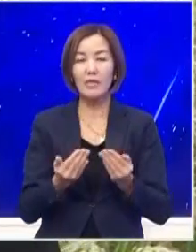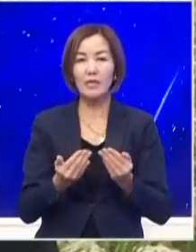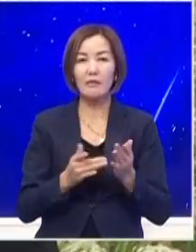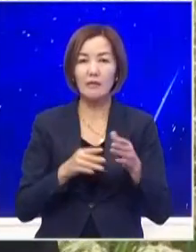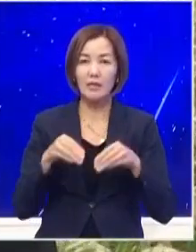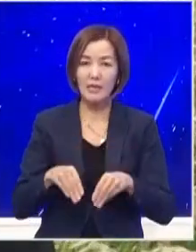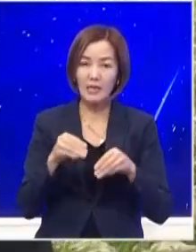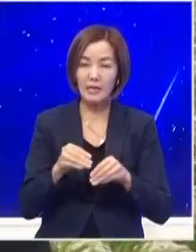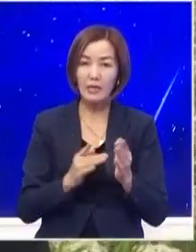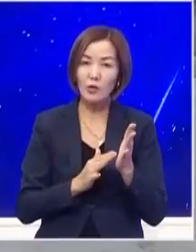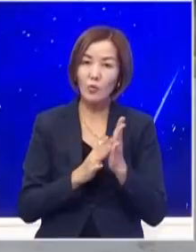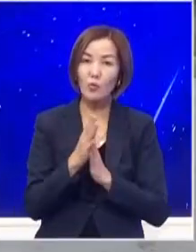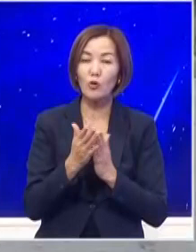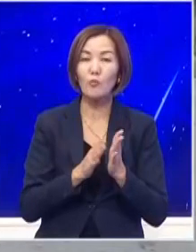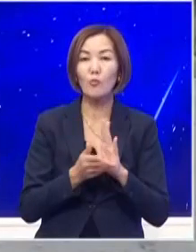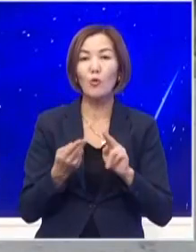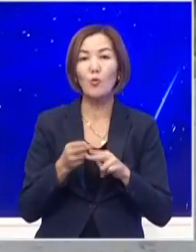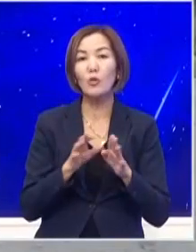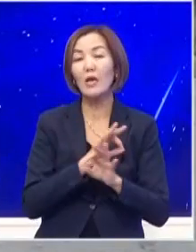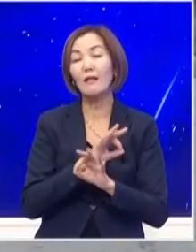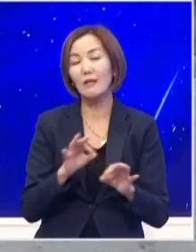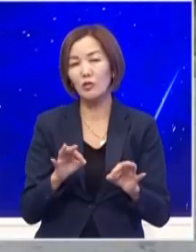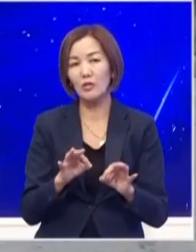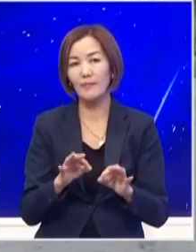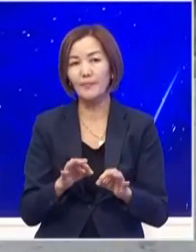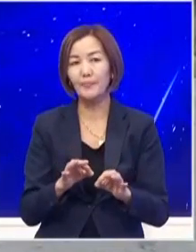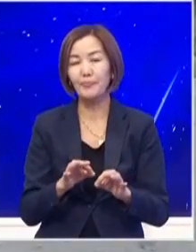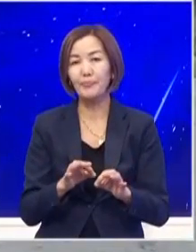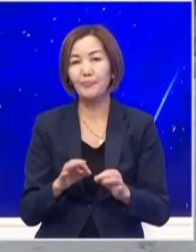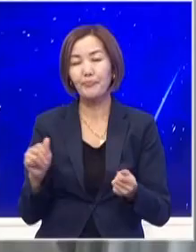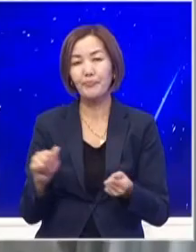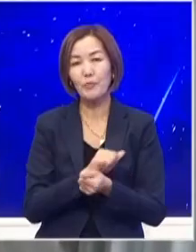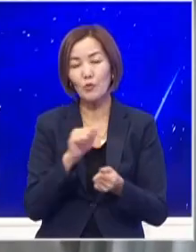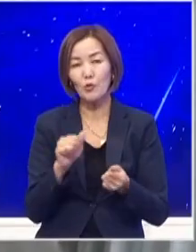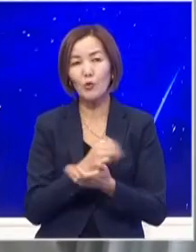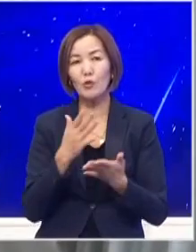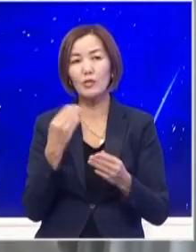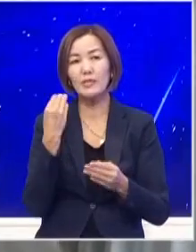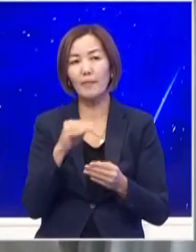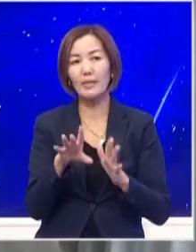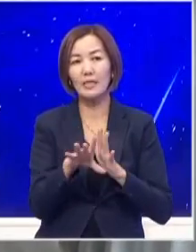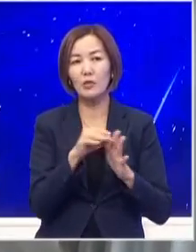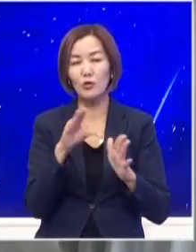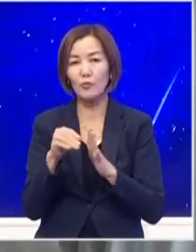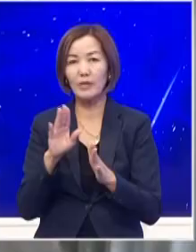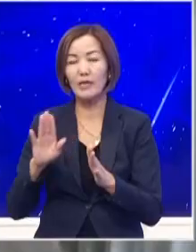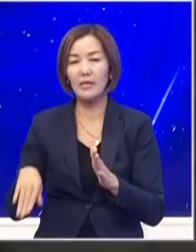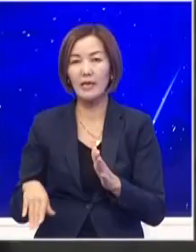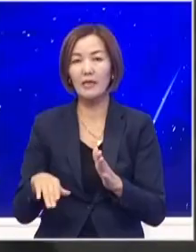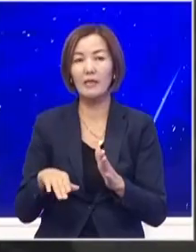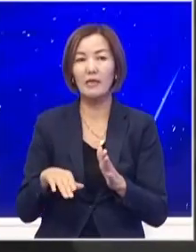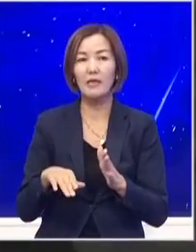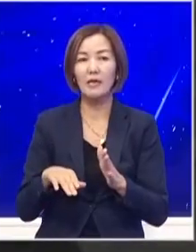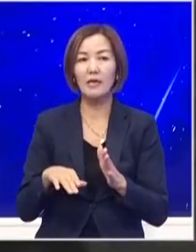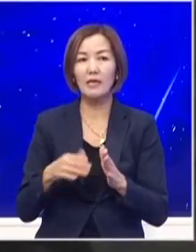егініміз жақсы. Егіс алқабынан қамбаға түскен күріш кептіріліп, сапасына қарай сұрыпталып, кейін ақталады.